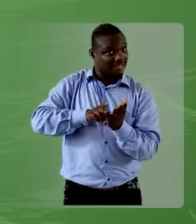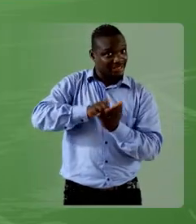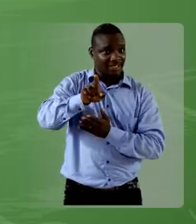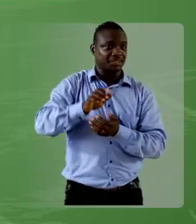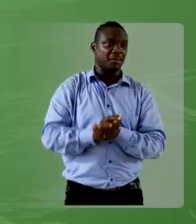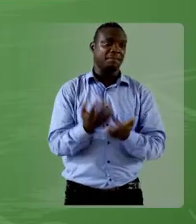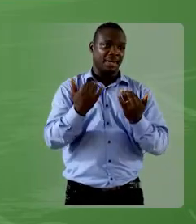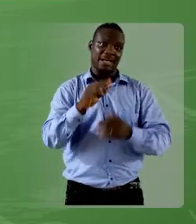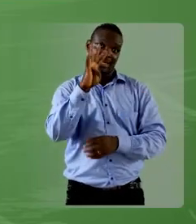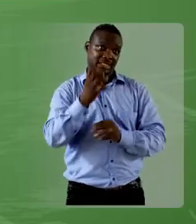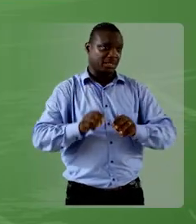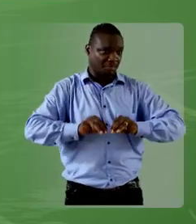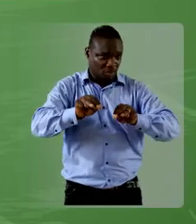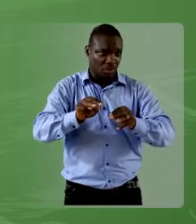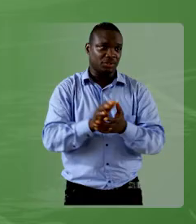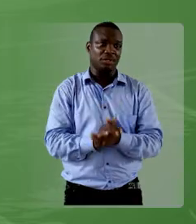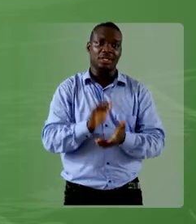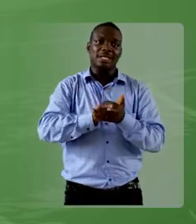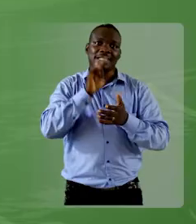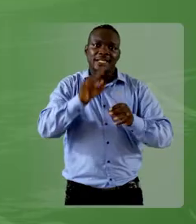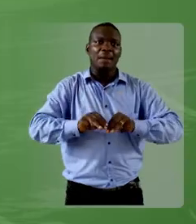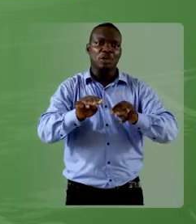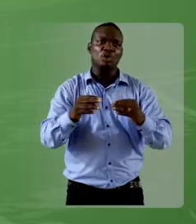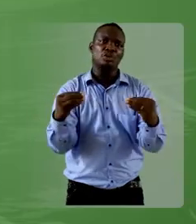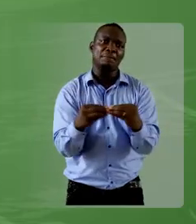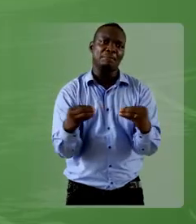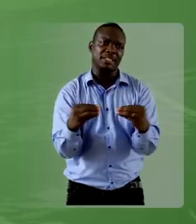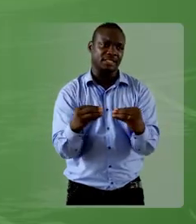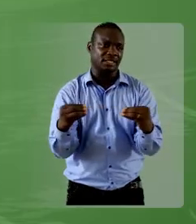La quatrième méthode, la méthode magnétique